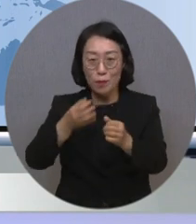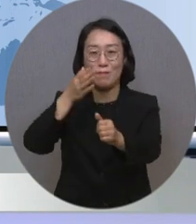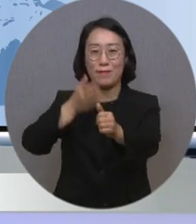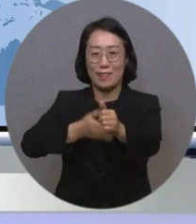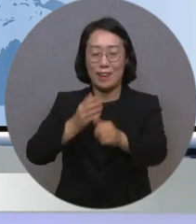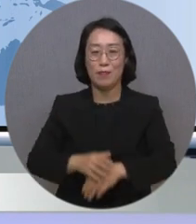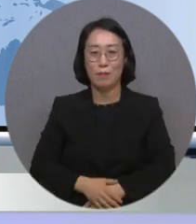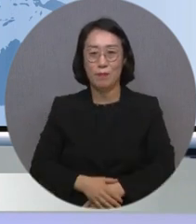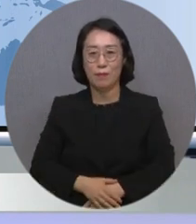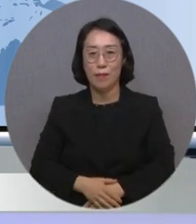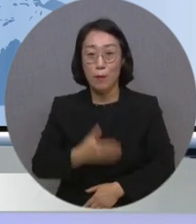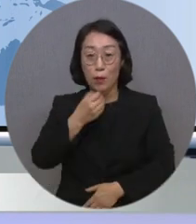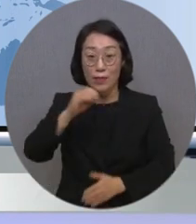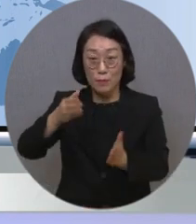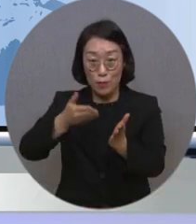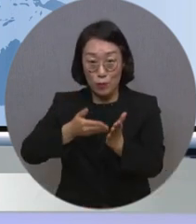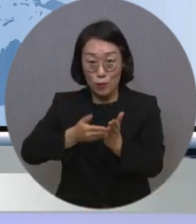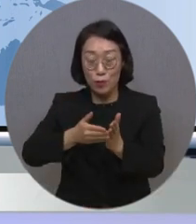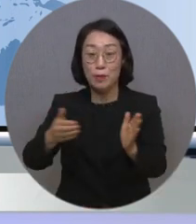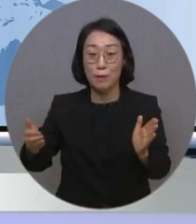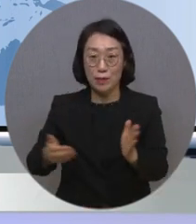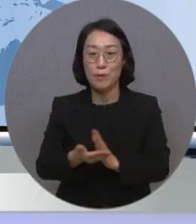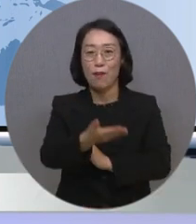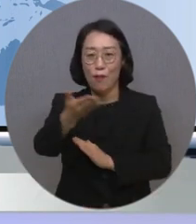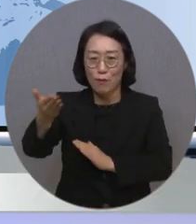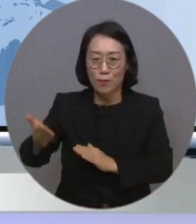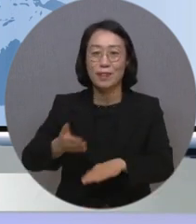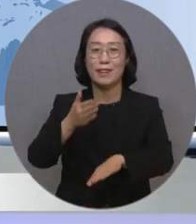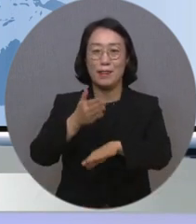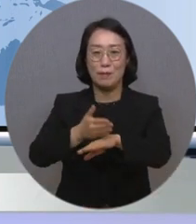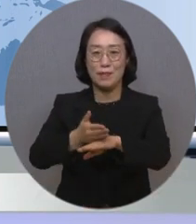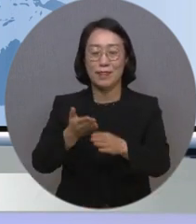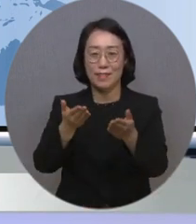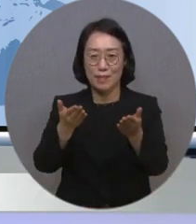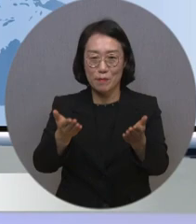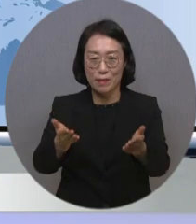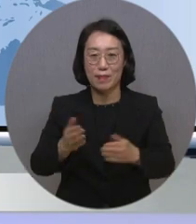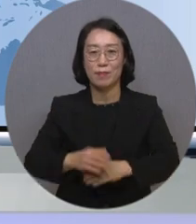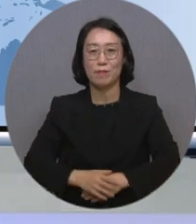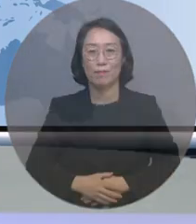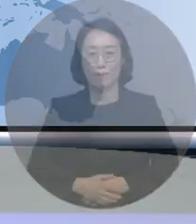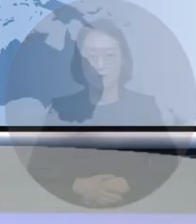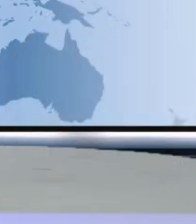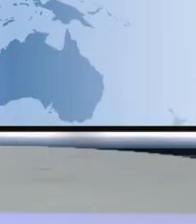이사 복지tv 뉴스를 마칩니다 시청해주신 여러분 고맙습니다